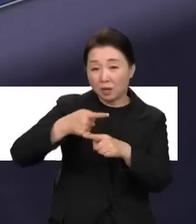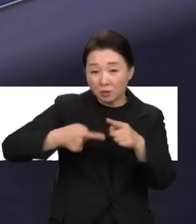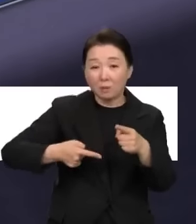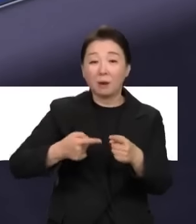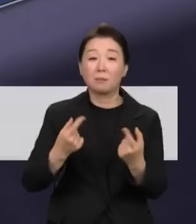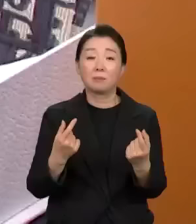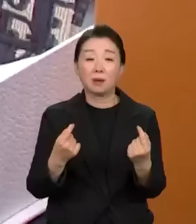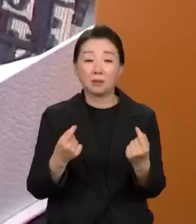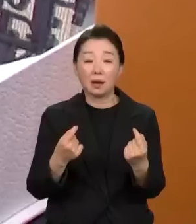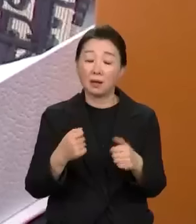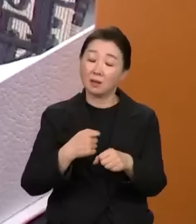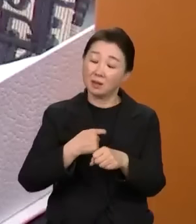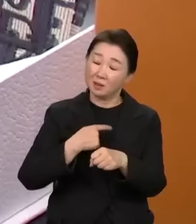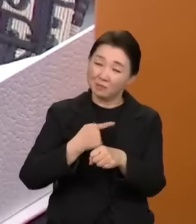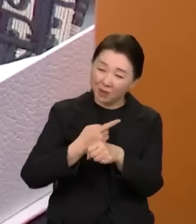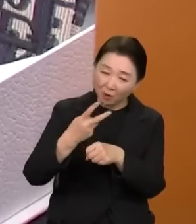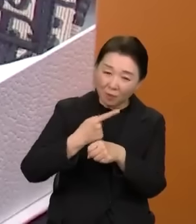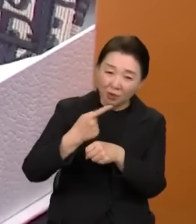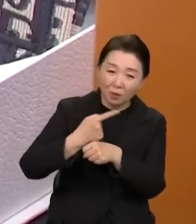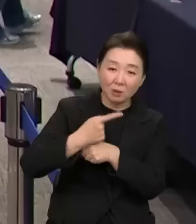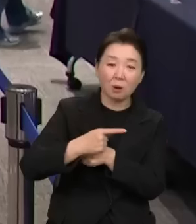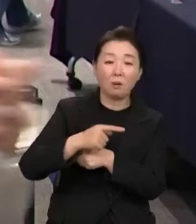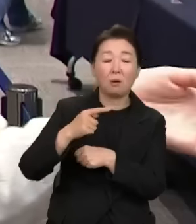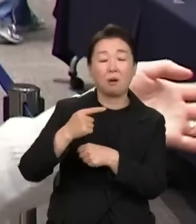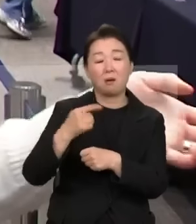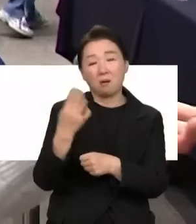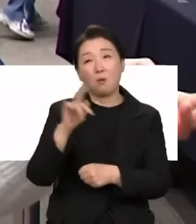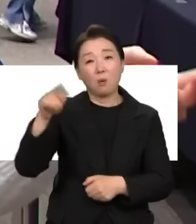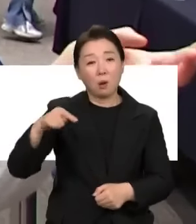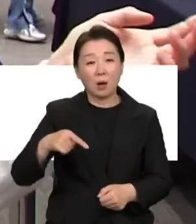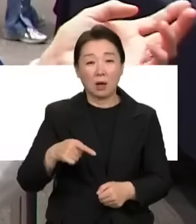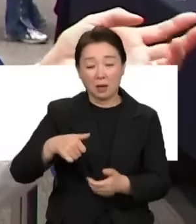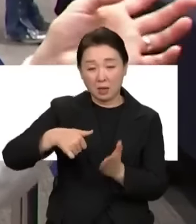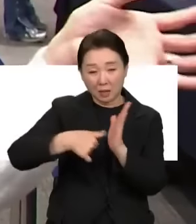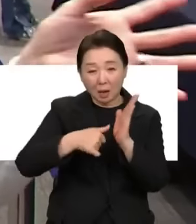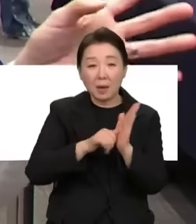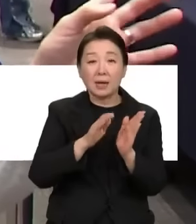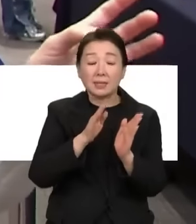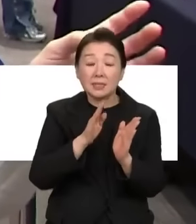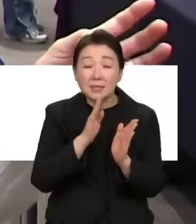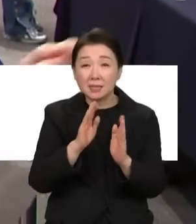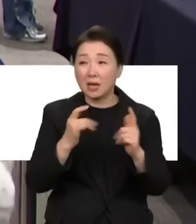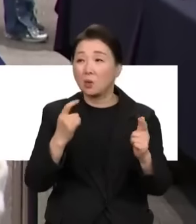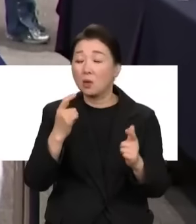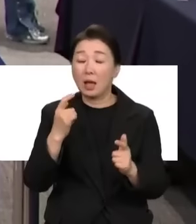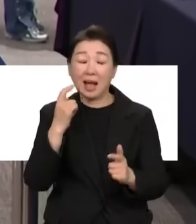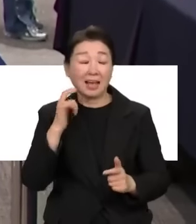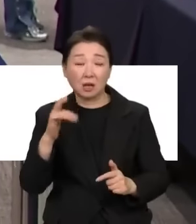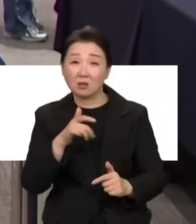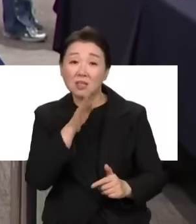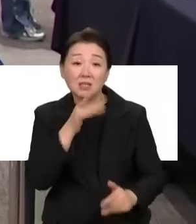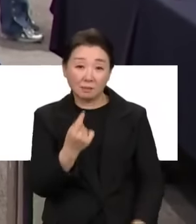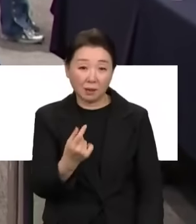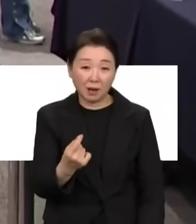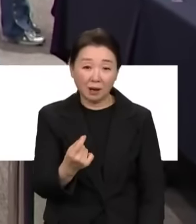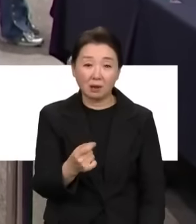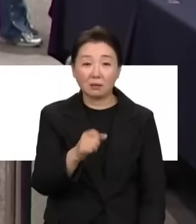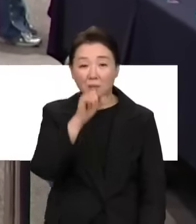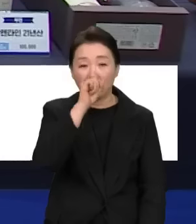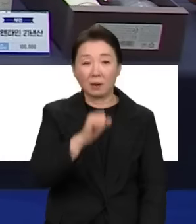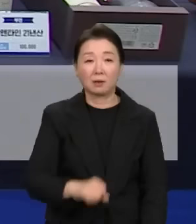보니 매년 수천 명이 찾아옵니다. 가방 같은 게 가품이 아니라는 게 확실하니까 그게 또 좋은 것